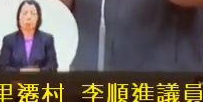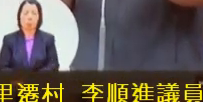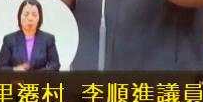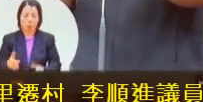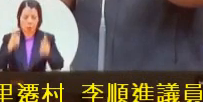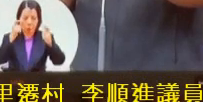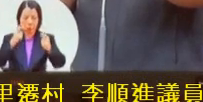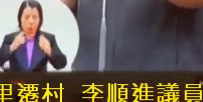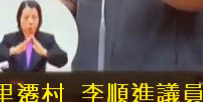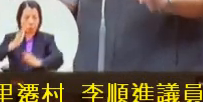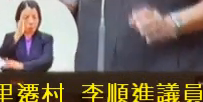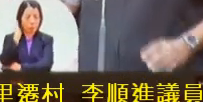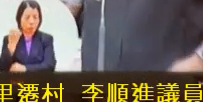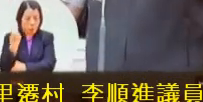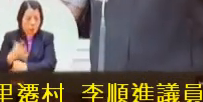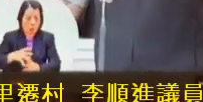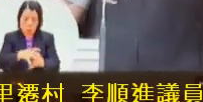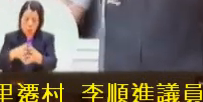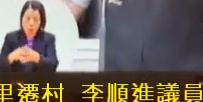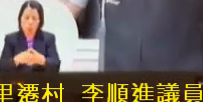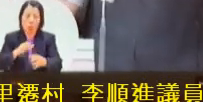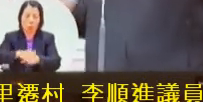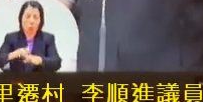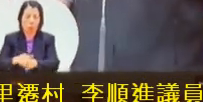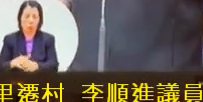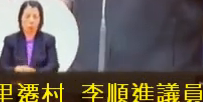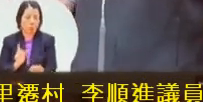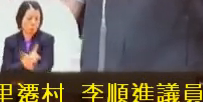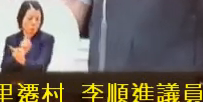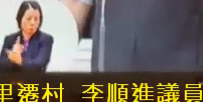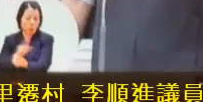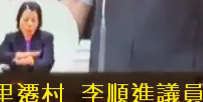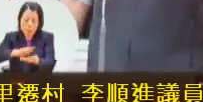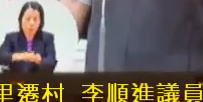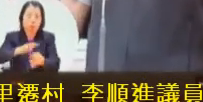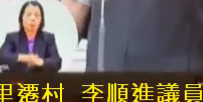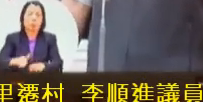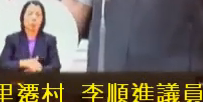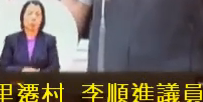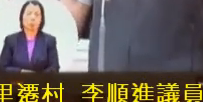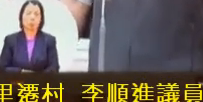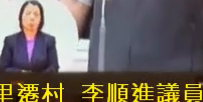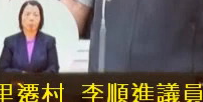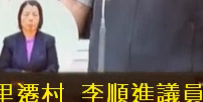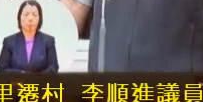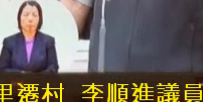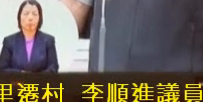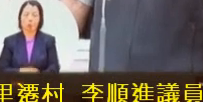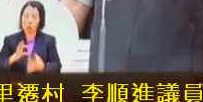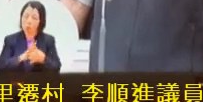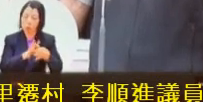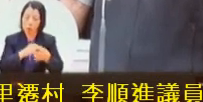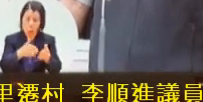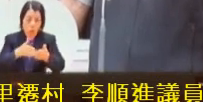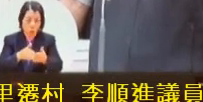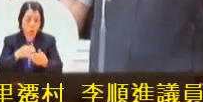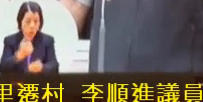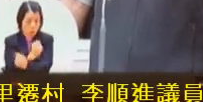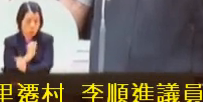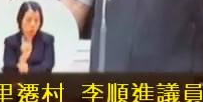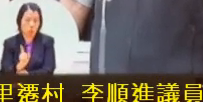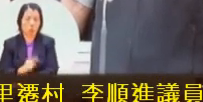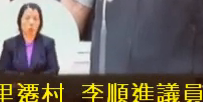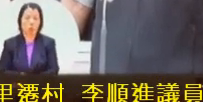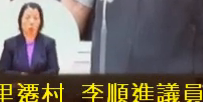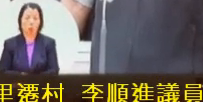会面对这个问题，而且诚心诚意的去做。如果还有相关的一些需要我们注意的，也欢迎